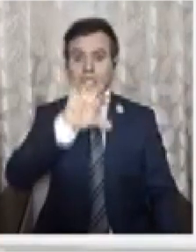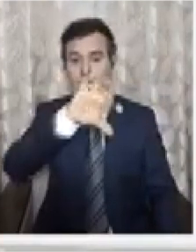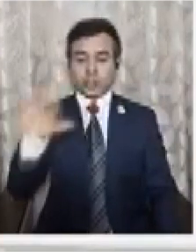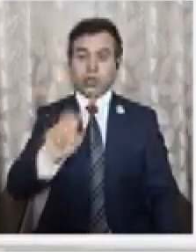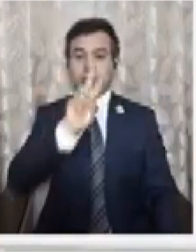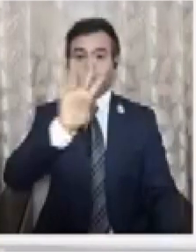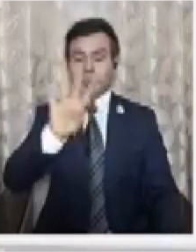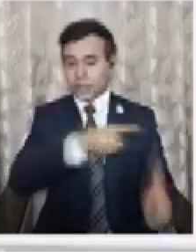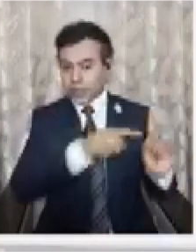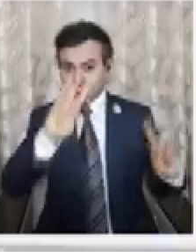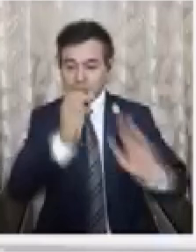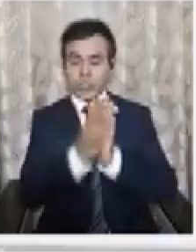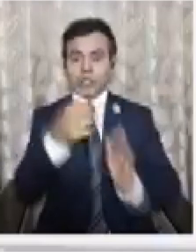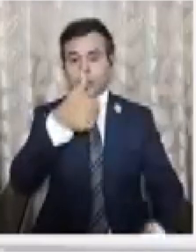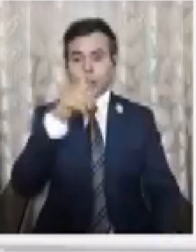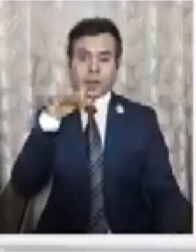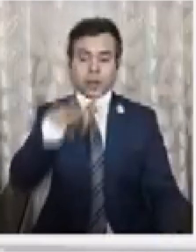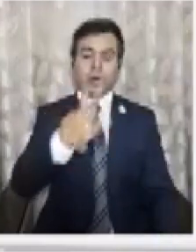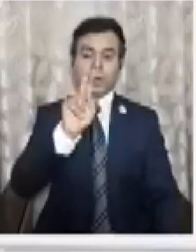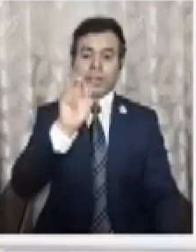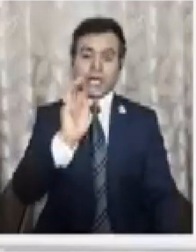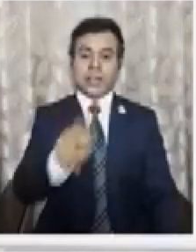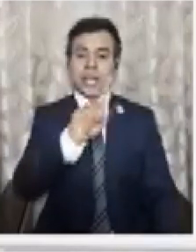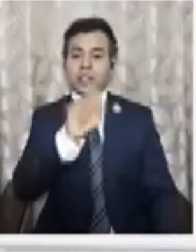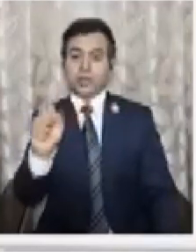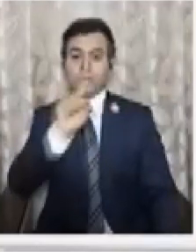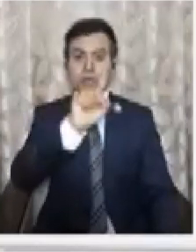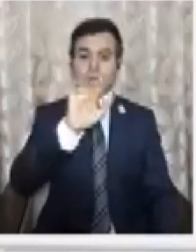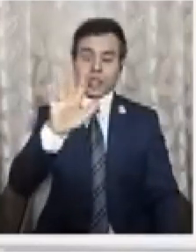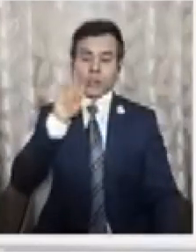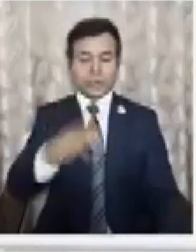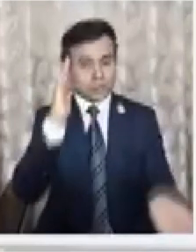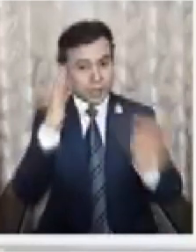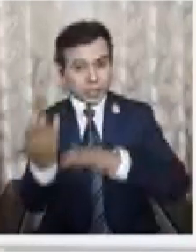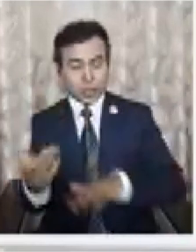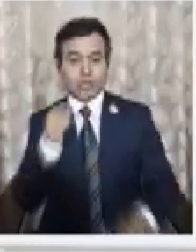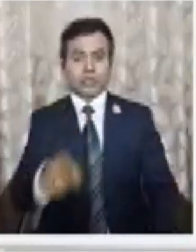দক্ষিণ পূর্ব এশিয়া 24 ঘন্টা শনাক্ত হয়েছে 19,924 জন এবং এ পর্যন্ত